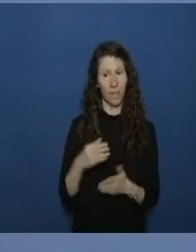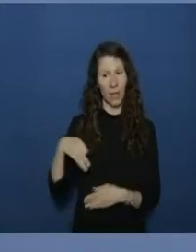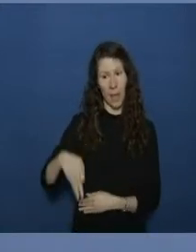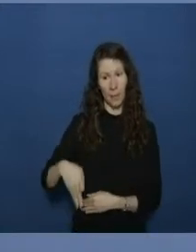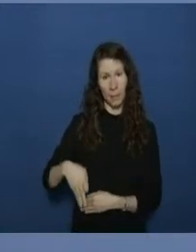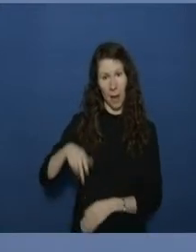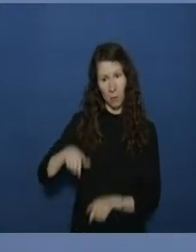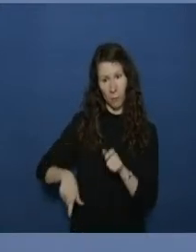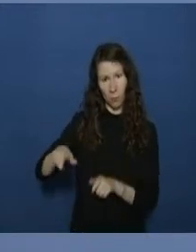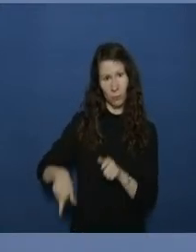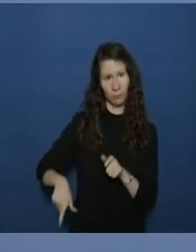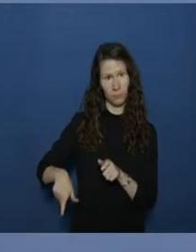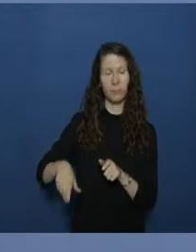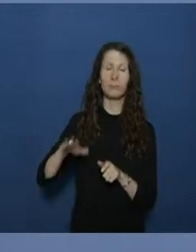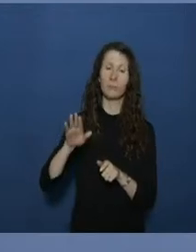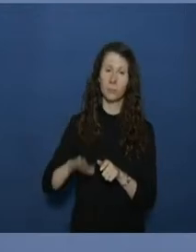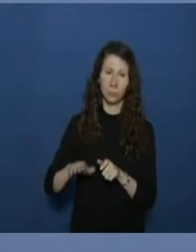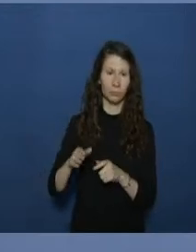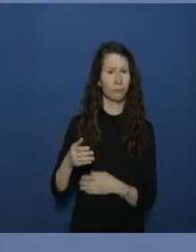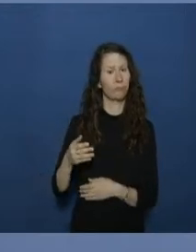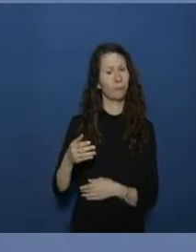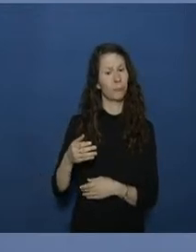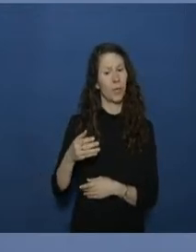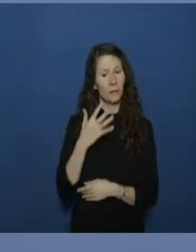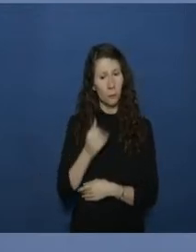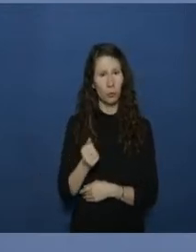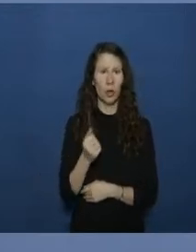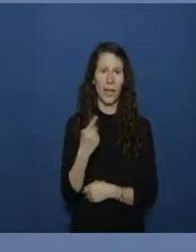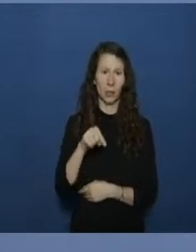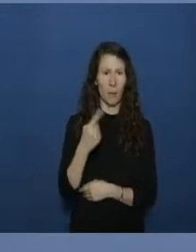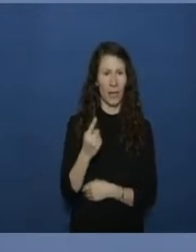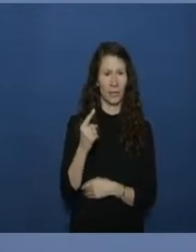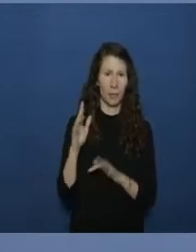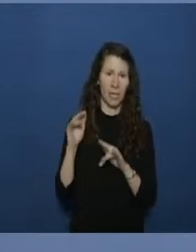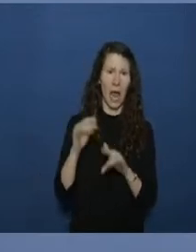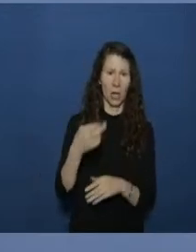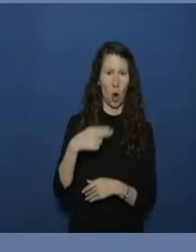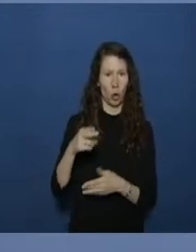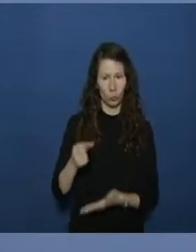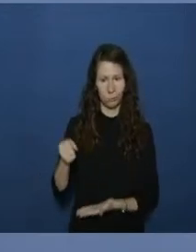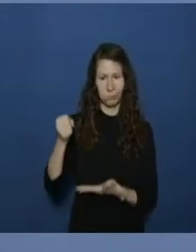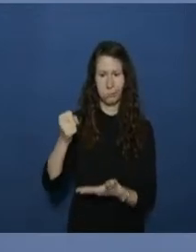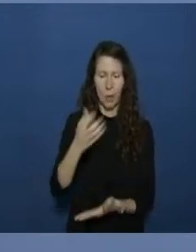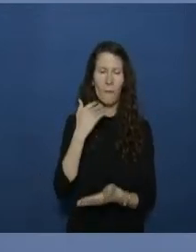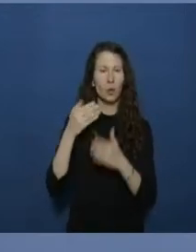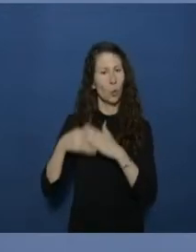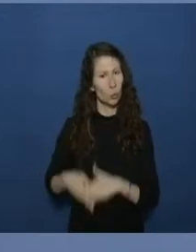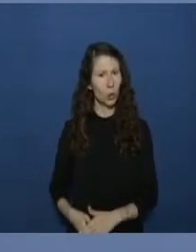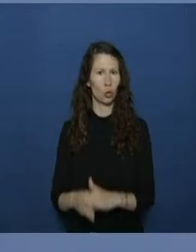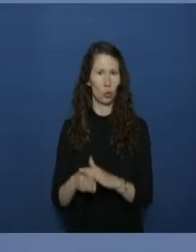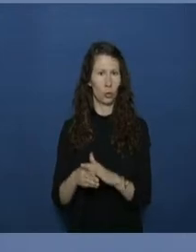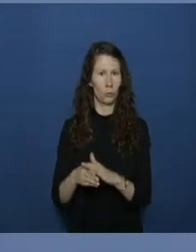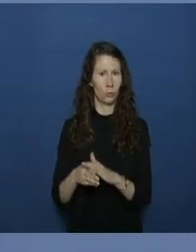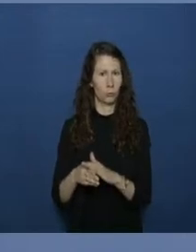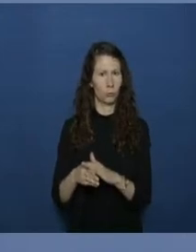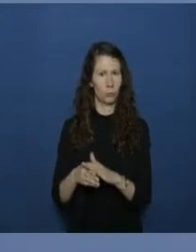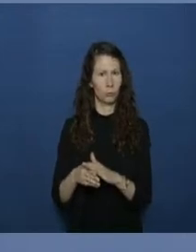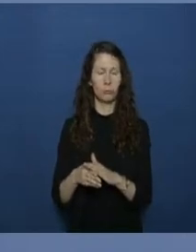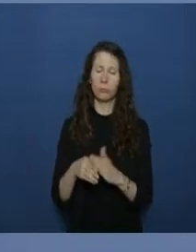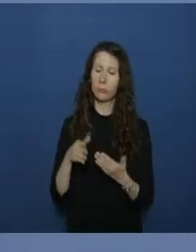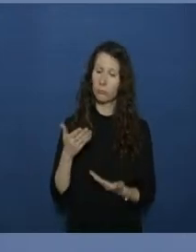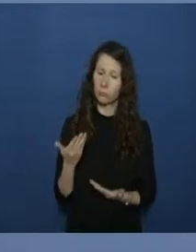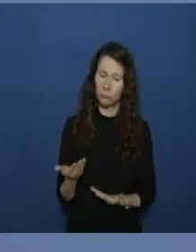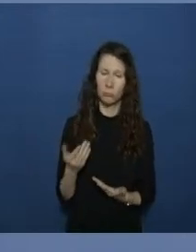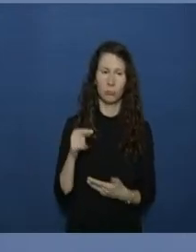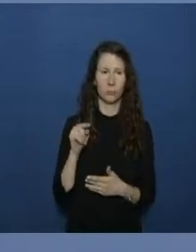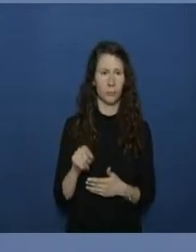einem substanziellen Programm in Höhe von 1,1 Milliarden Euro zum Wiederaufbau und zur Entwicklung unterstützen. Bei dessen